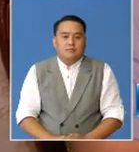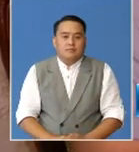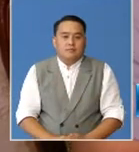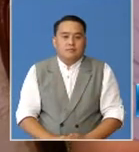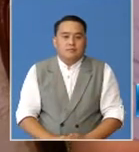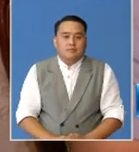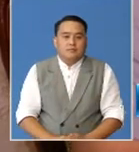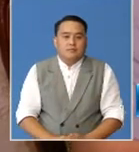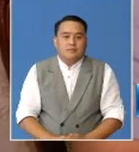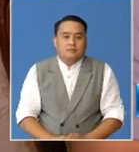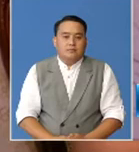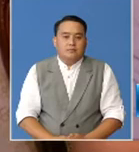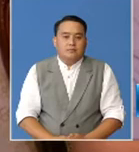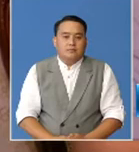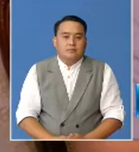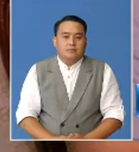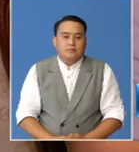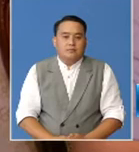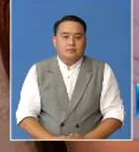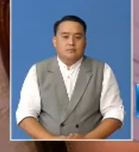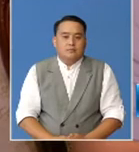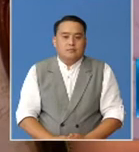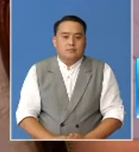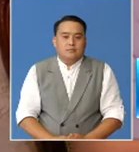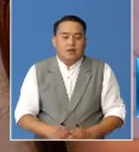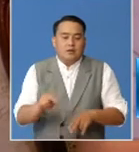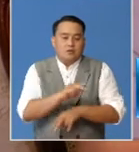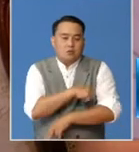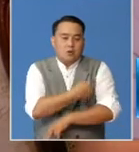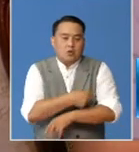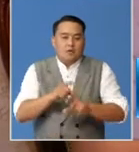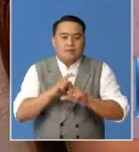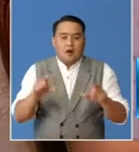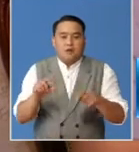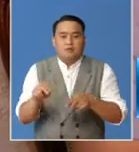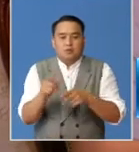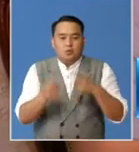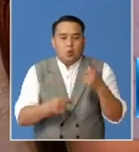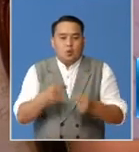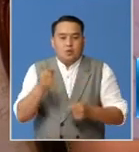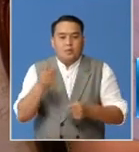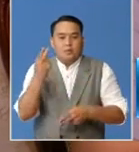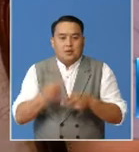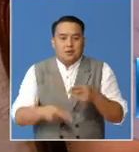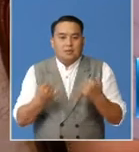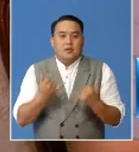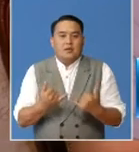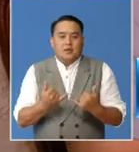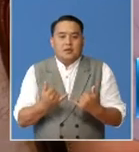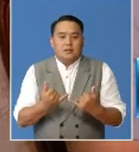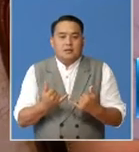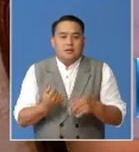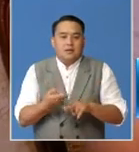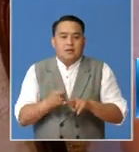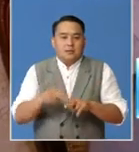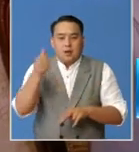болып, туберкулезіне больницаға көмектесті, қыс бойы сүтін тасыды. Жоба бітті, бірақ жоба бітсе де міне биылдан